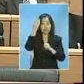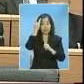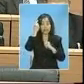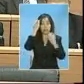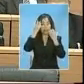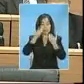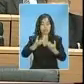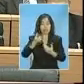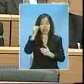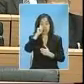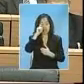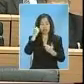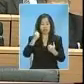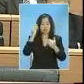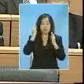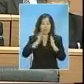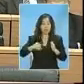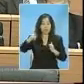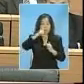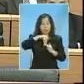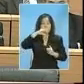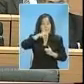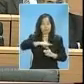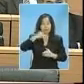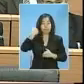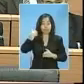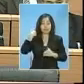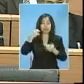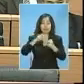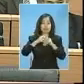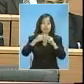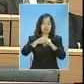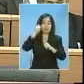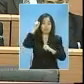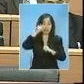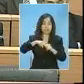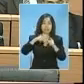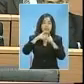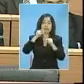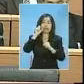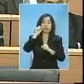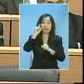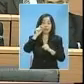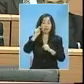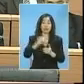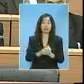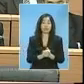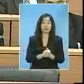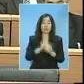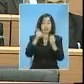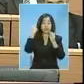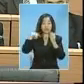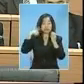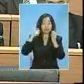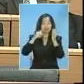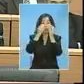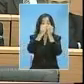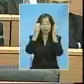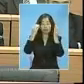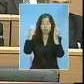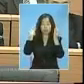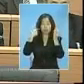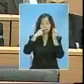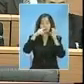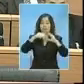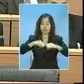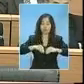ใยกันทุกๆคนทุกคนยอมรับว่าเรื่องนี้เป็นเรื่องที่เร่งด่วนไม่ทั้งศาลรัฐธรรมนูญก็ยอม